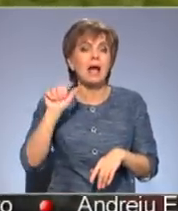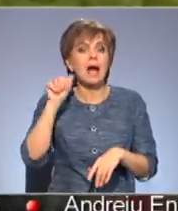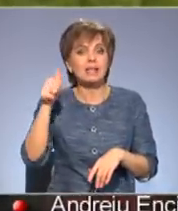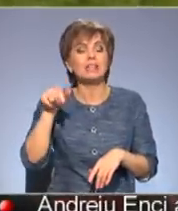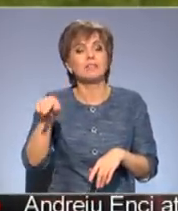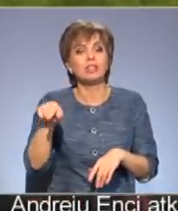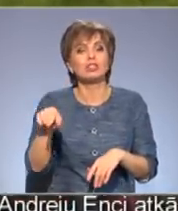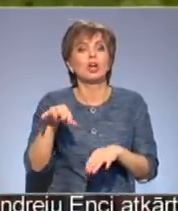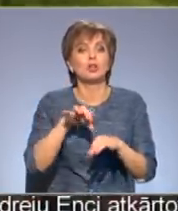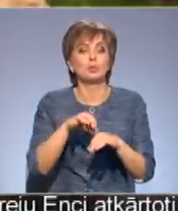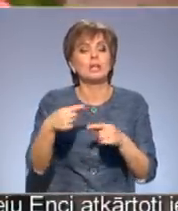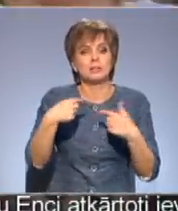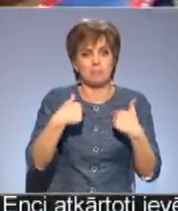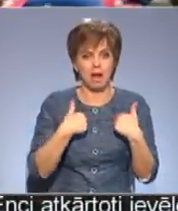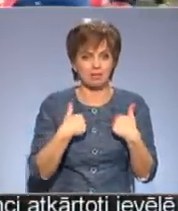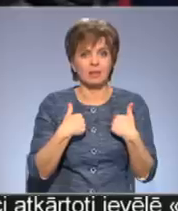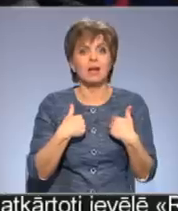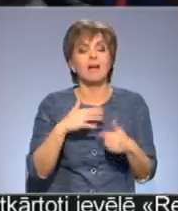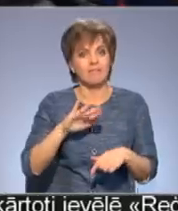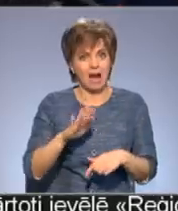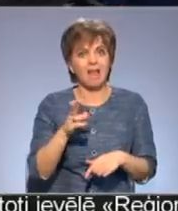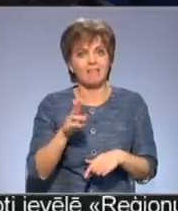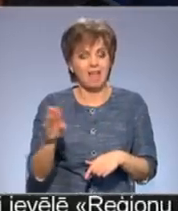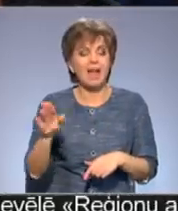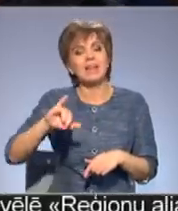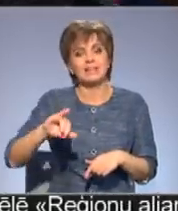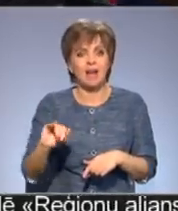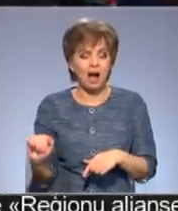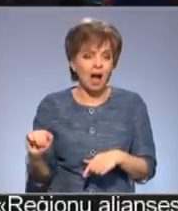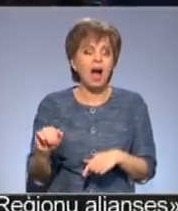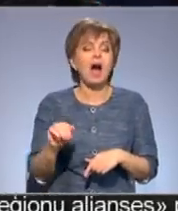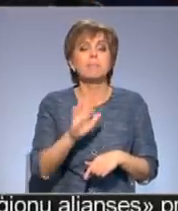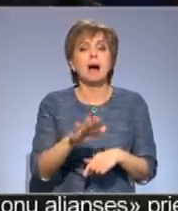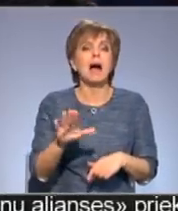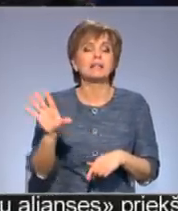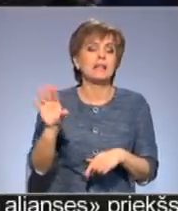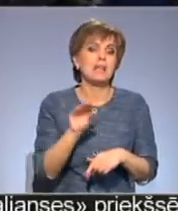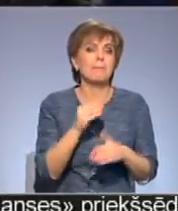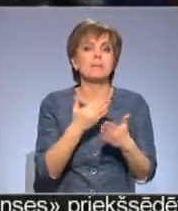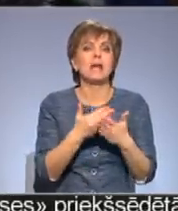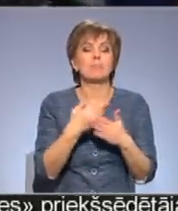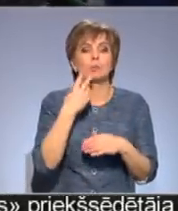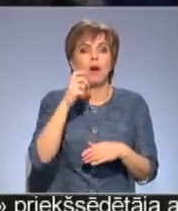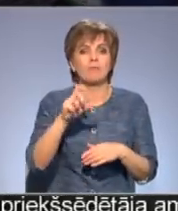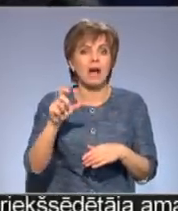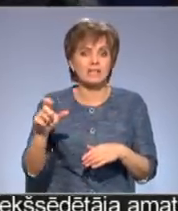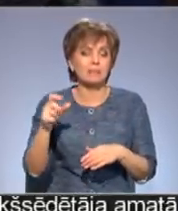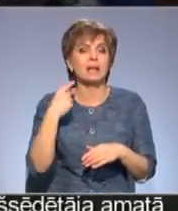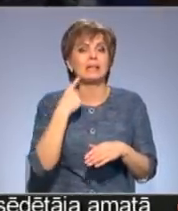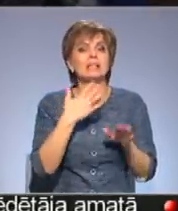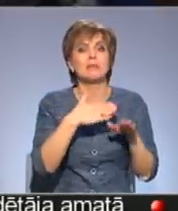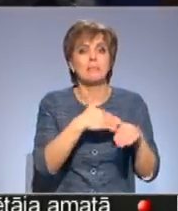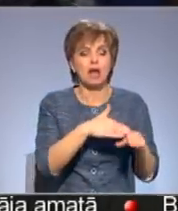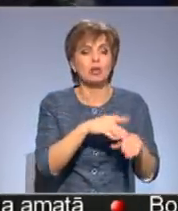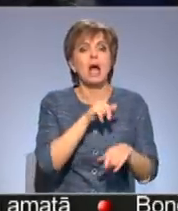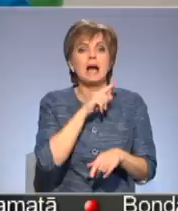līdz man. Vai ne, Arķum? Arķum, ka? Es domāju, ka bērni ņem piemēru no vecāka, kas rītdien skries la Telekom Rīgas maratonā, un viņi